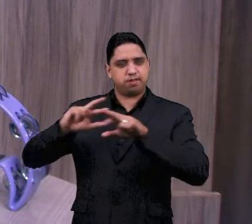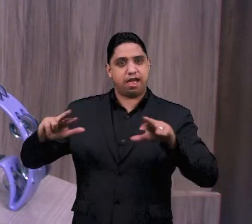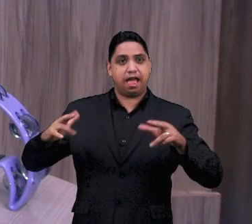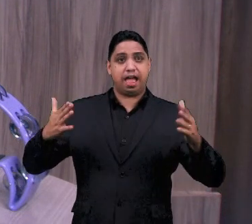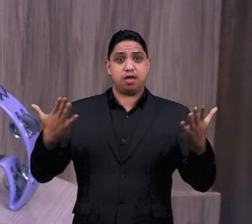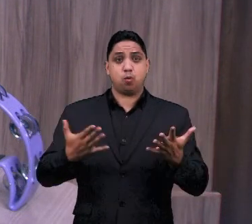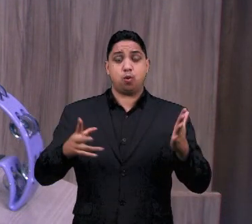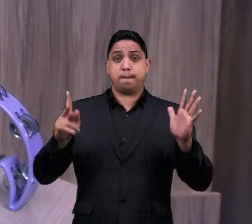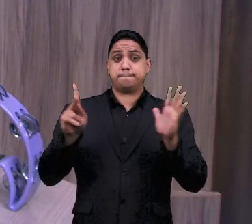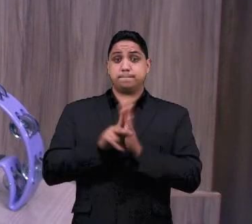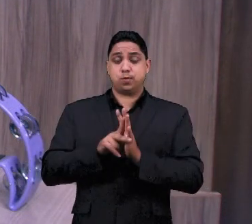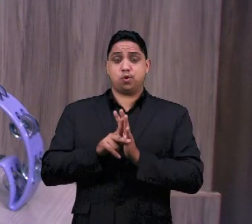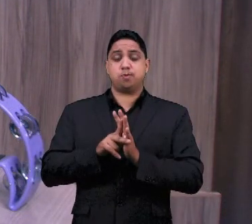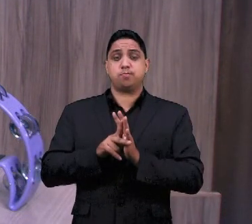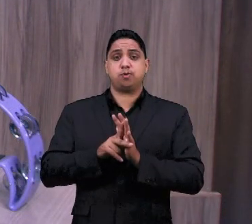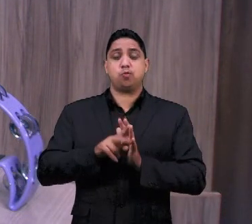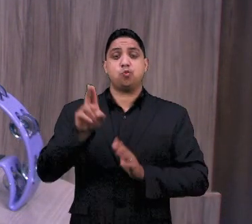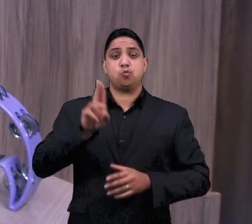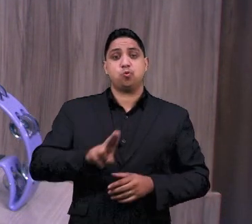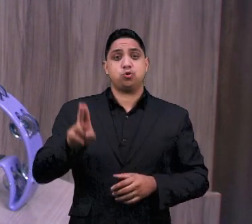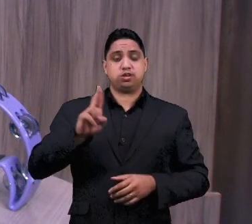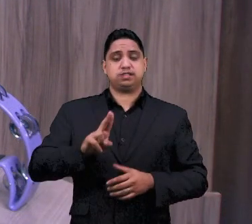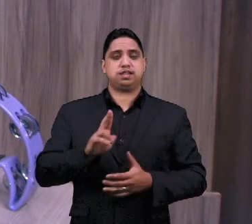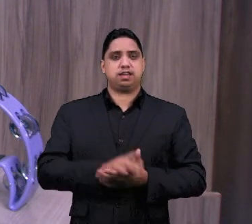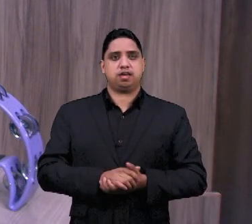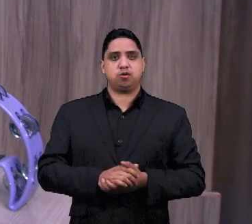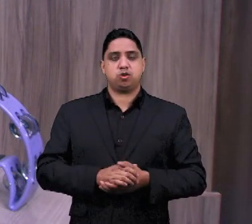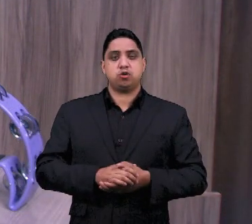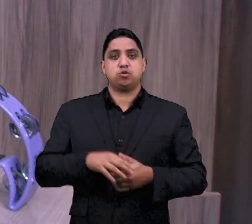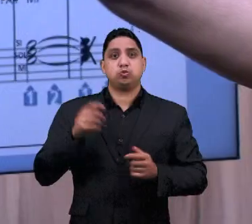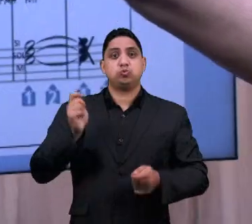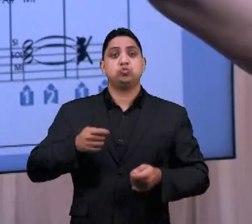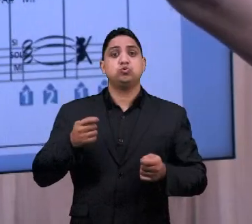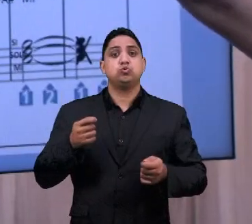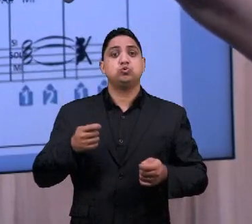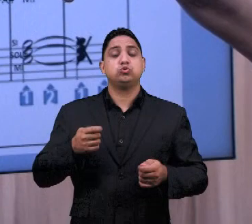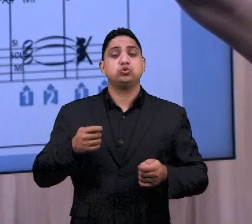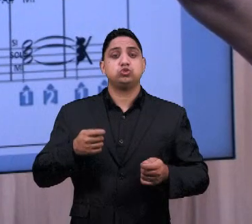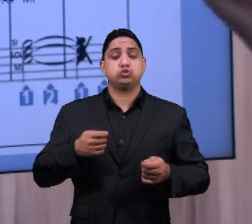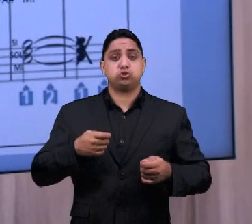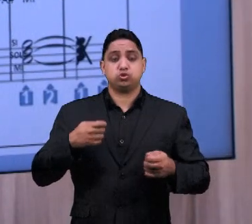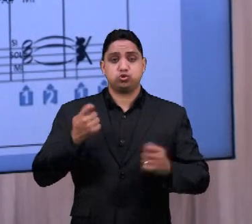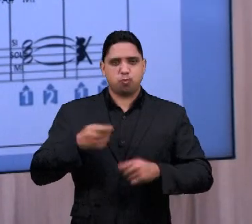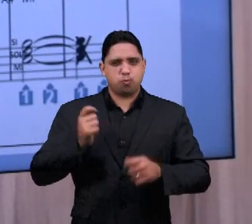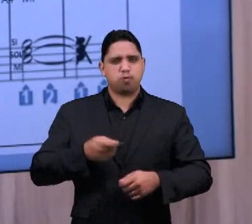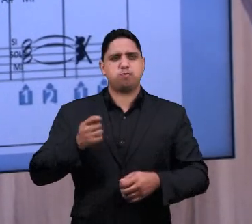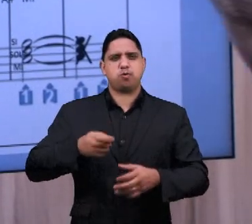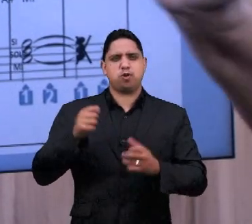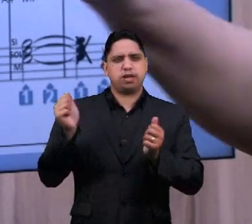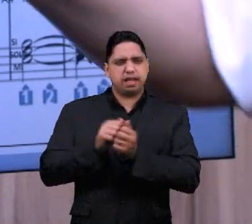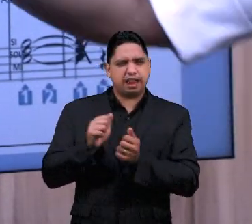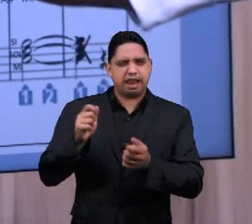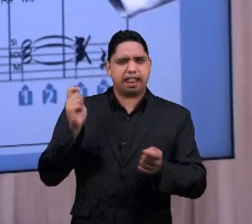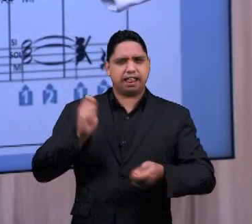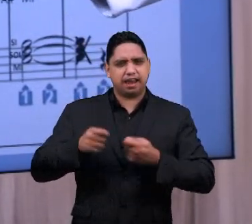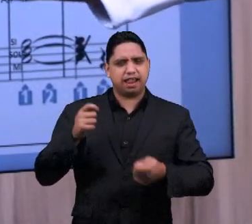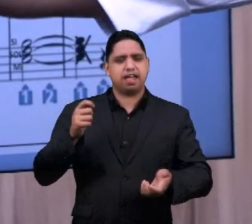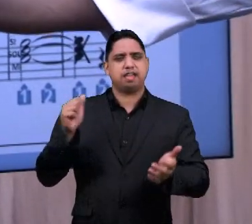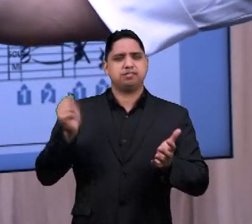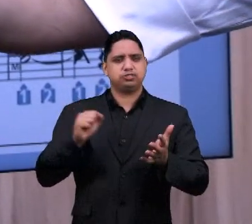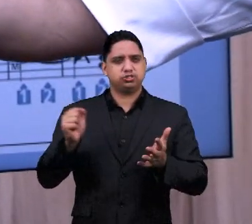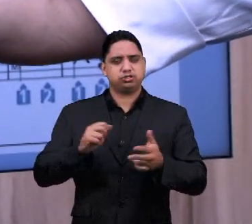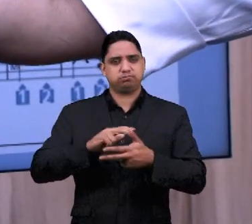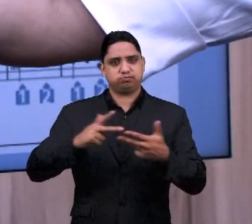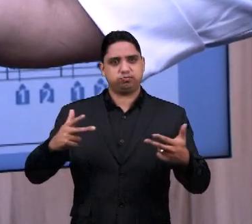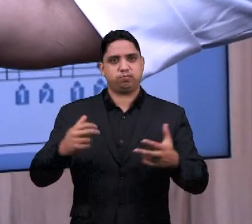maintenant, j'ai signalisé ici où se trouvent les instruments de percussion. Donc, allons-y.